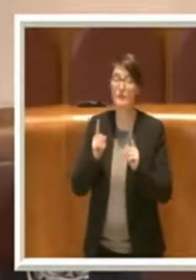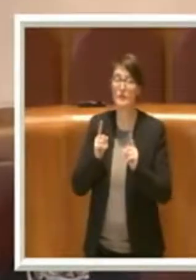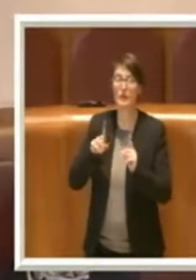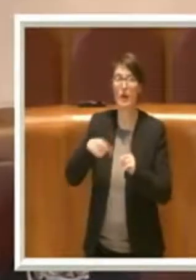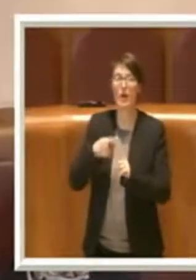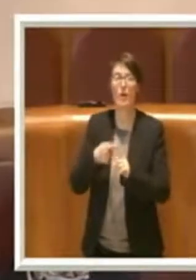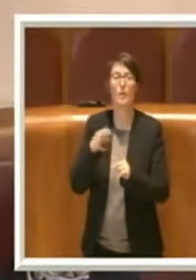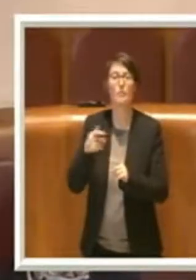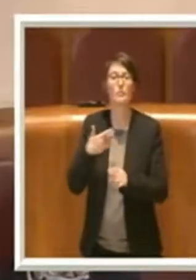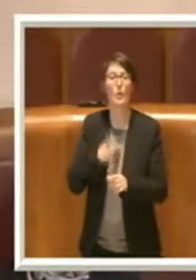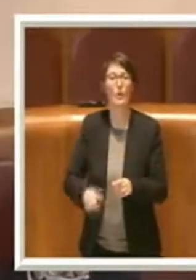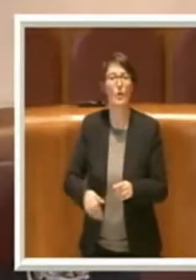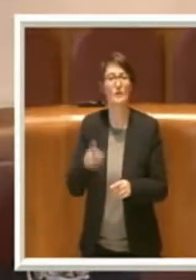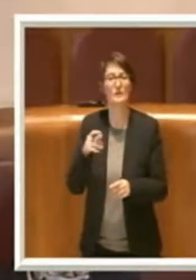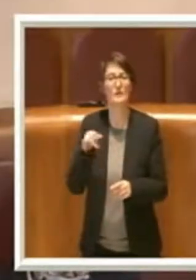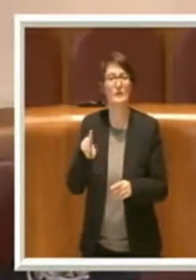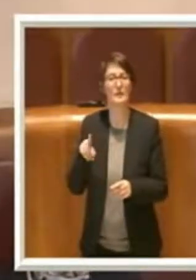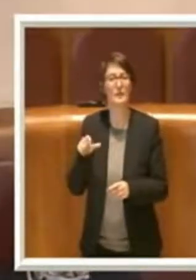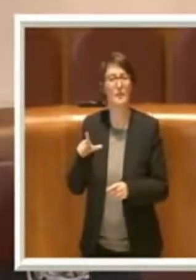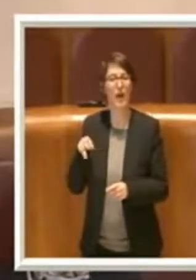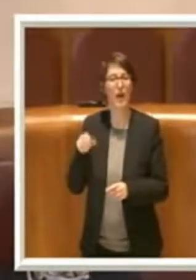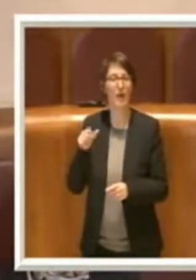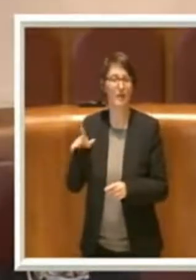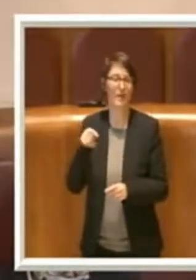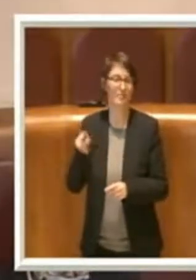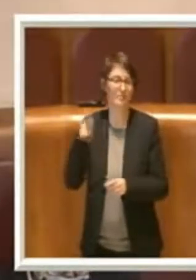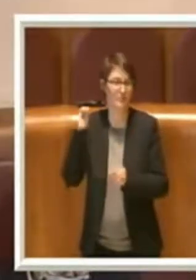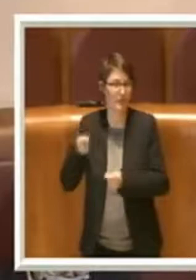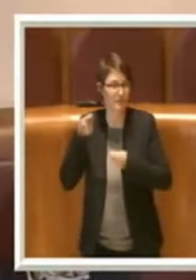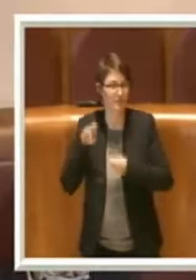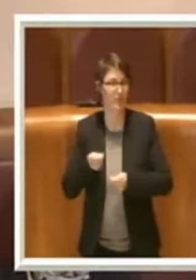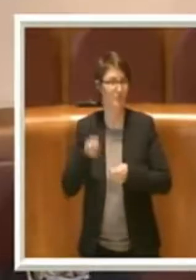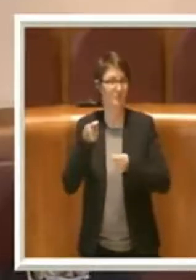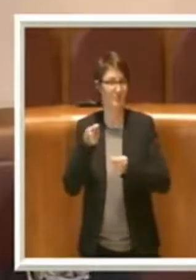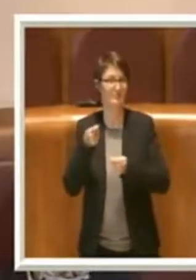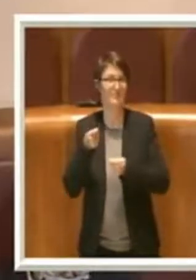che comunque ha dato una spinta ovviamente